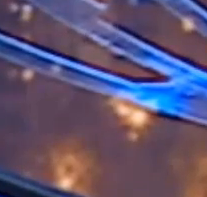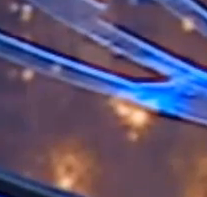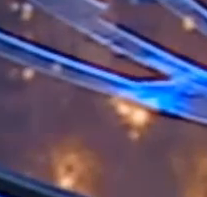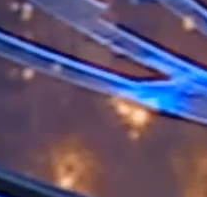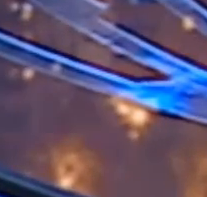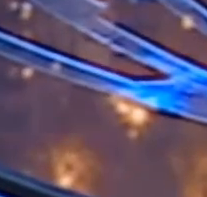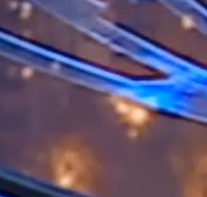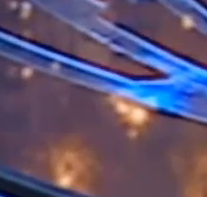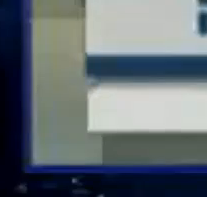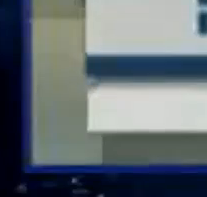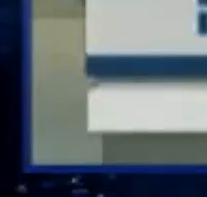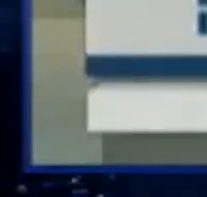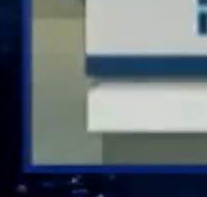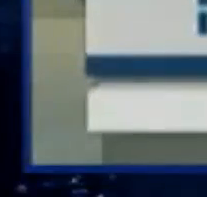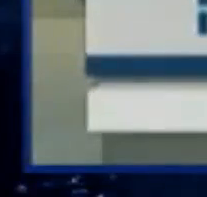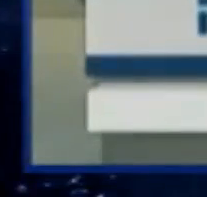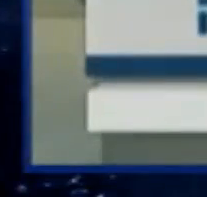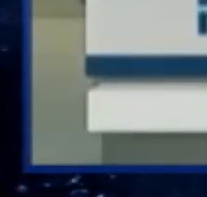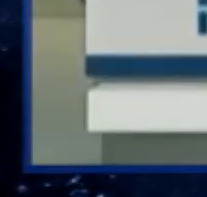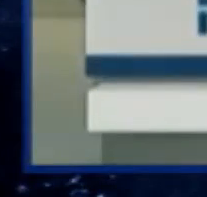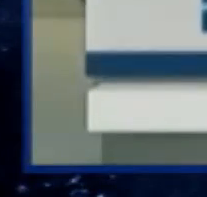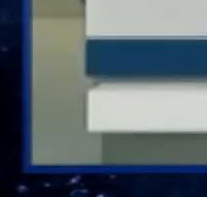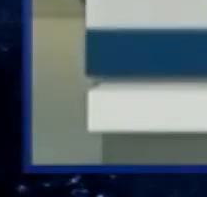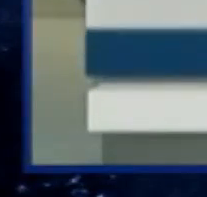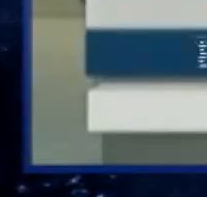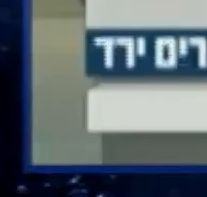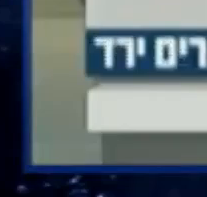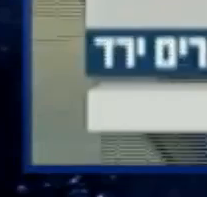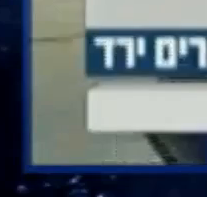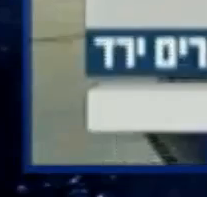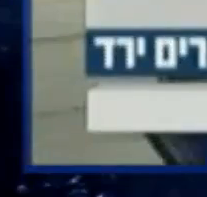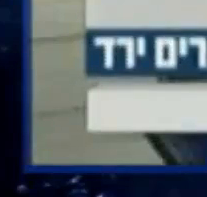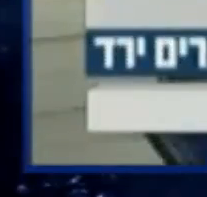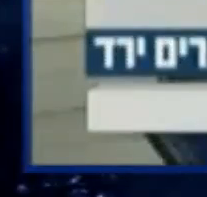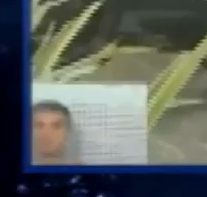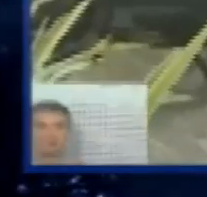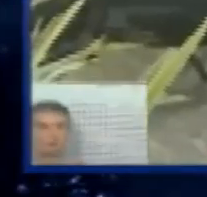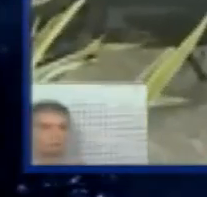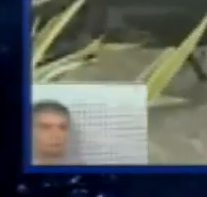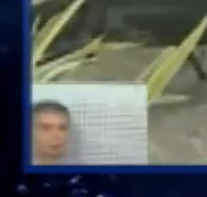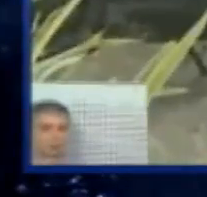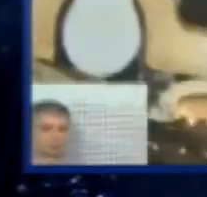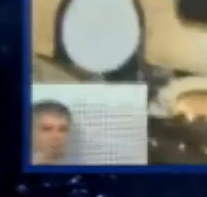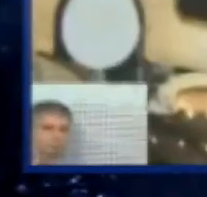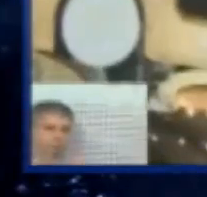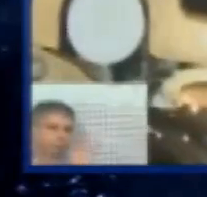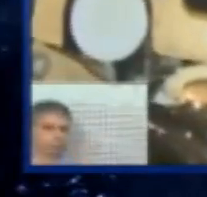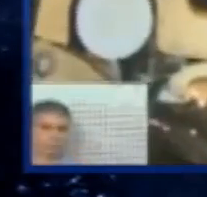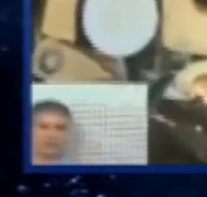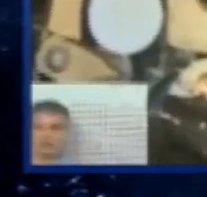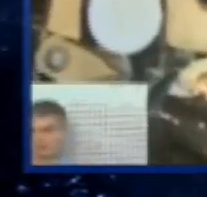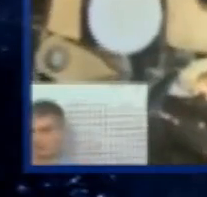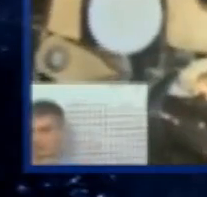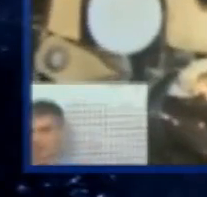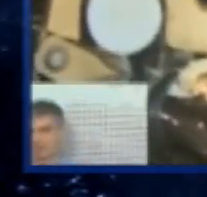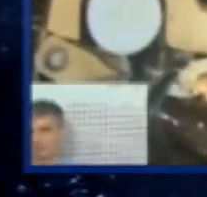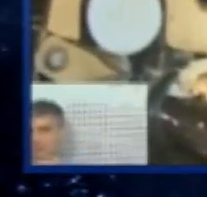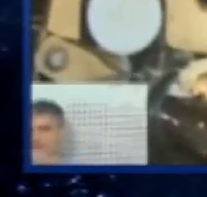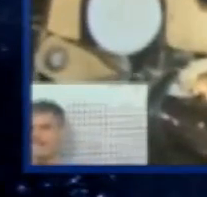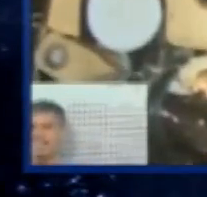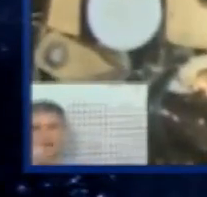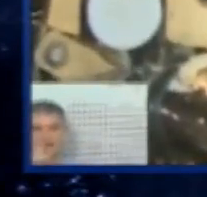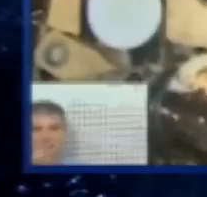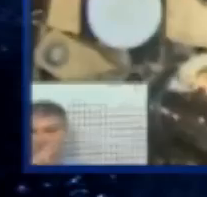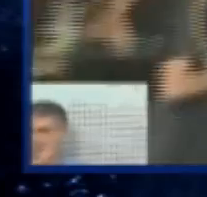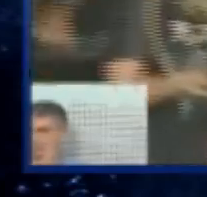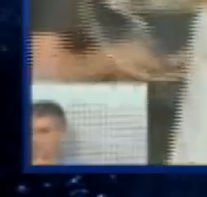הפרסומת הזאת נועדה להשיג. יכול להיות שגם אנחנו שלא אוהבים את הפרסומת הזאת, עושים להם שירות. קשה לומר שאגדיר ומשרד הפרסום לא צפו את